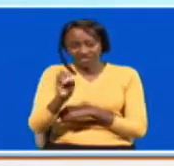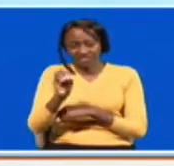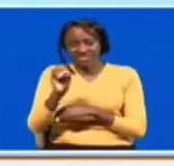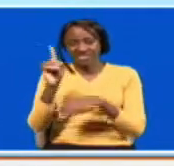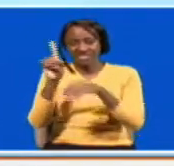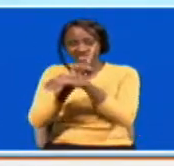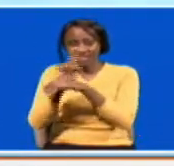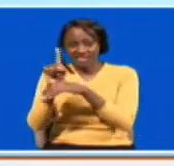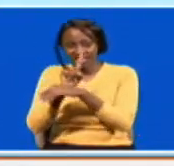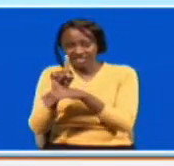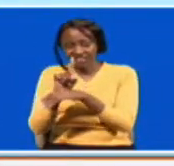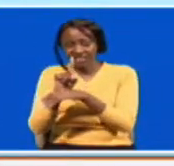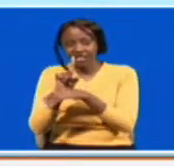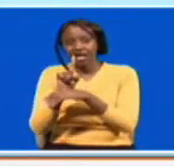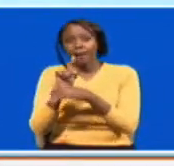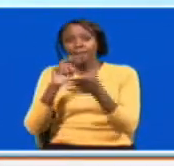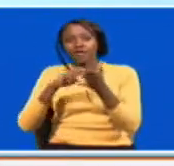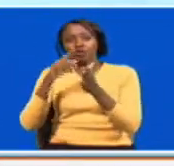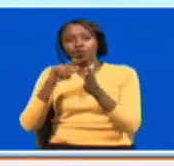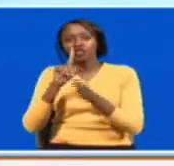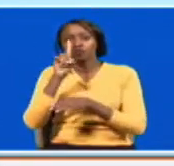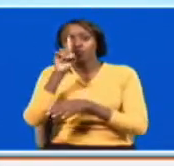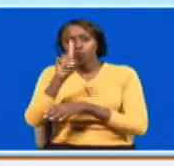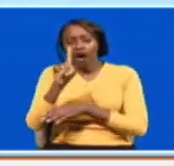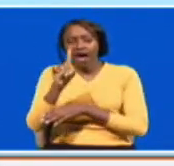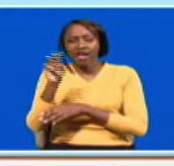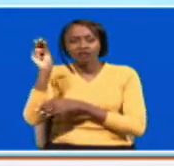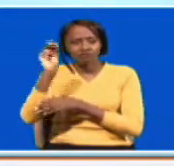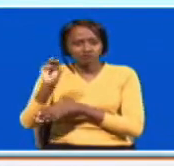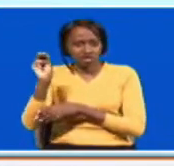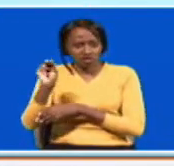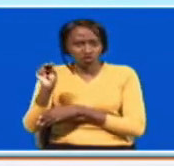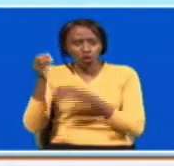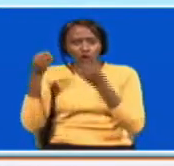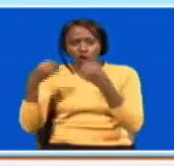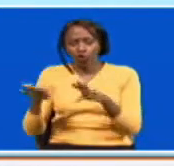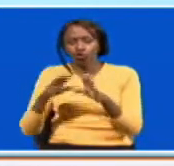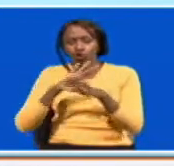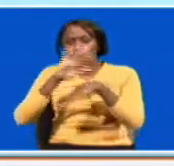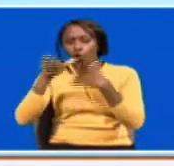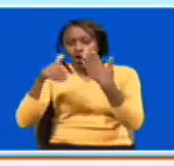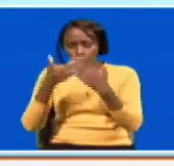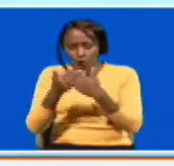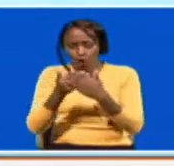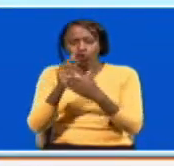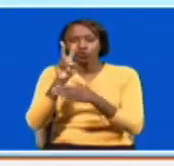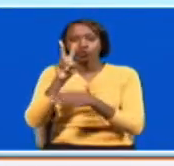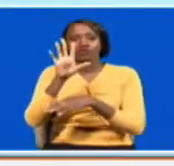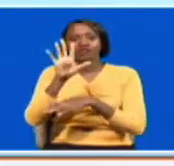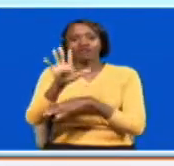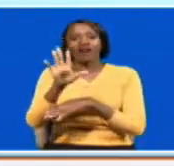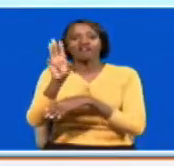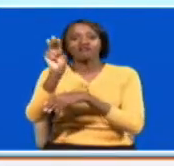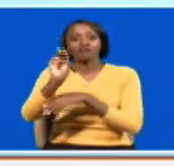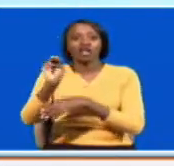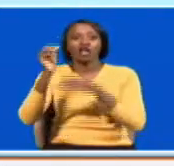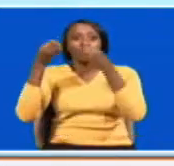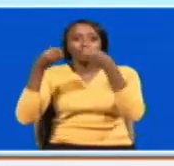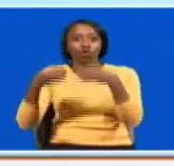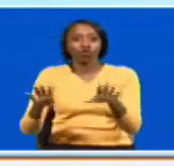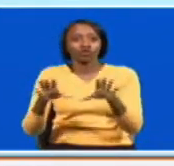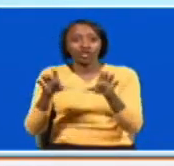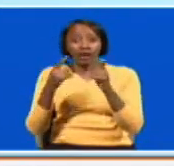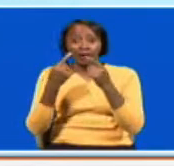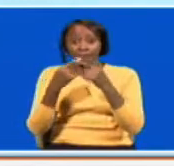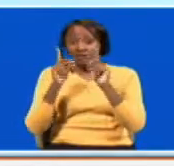With 5,000, that is almost over 1 million each. So it is almost approximately over 25 million. Yes. The county government, for example, of Kisumu,